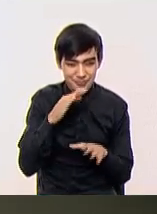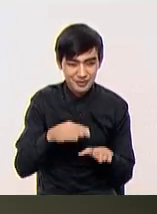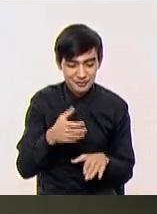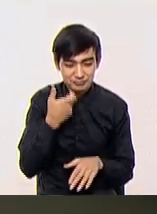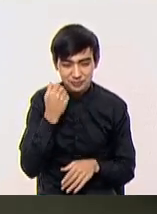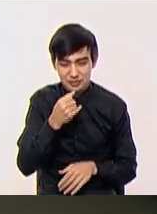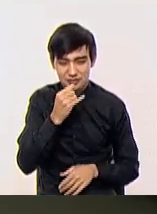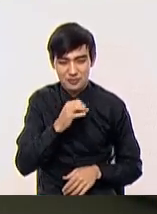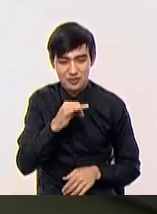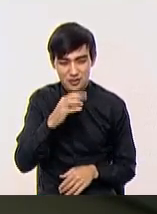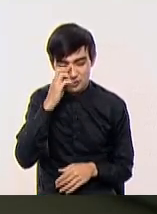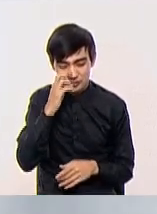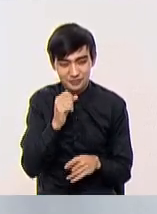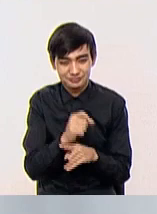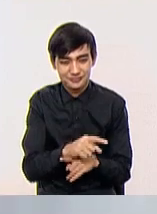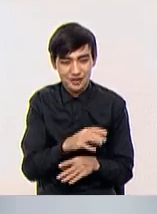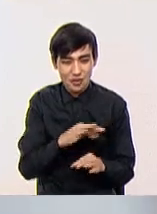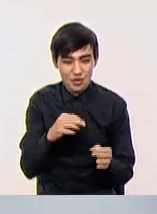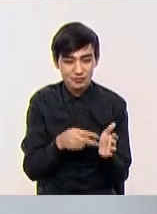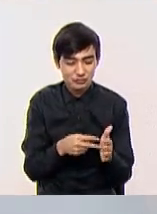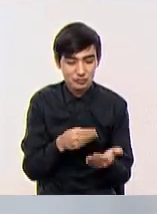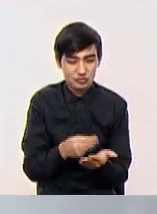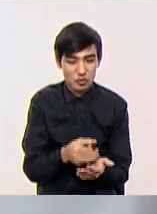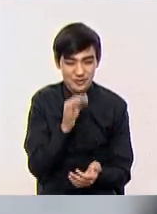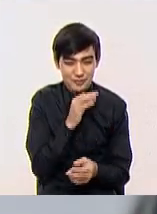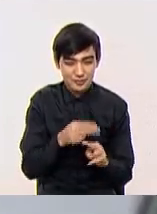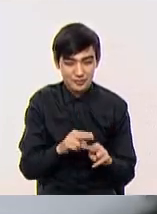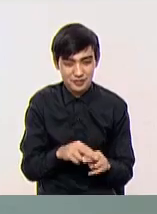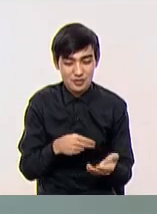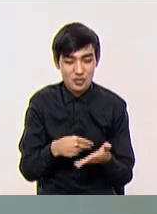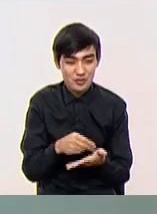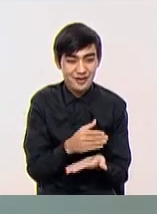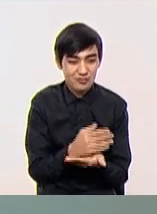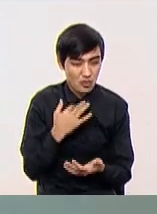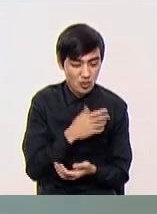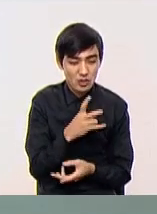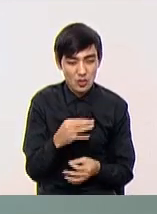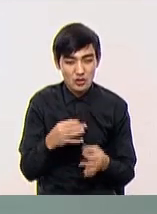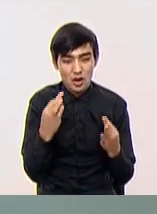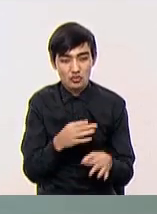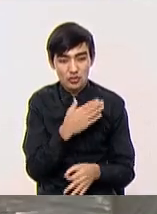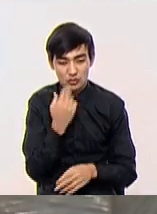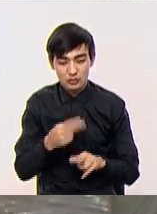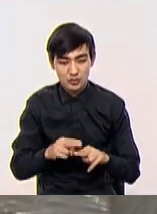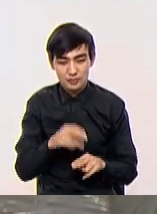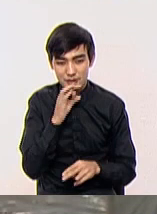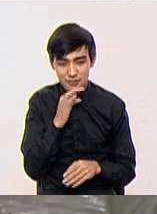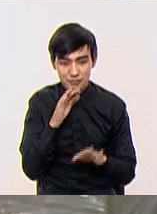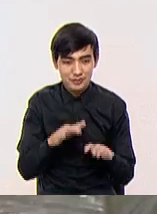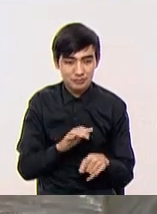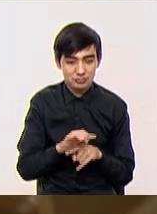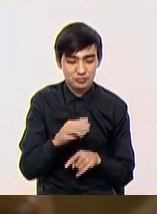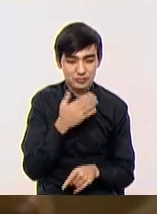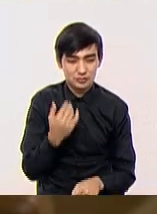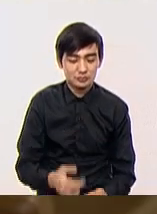айтады. Өйткені мемлекет бекіткен шекті мөлшерден қымбатқа түсетін дәрілерге сұраныс болса да, рұқсат болмаған соң дәріханаларға